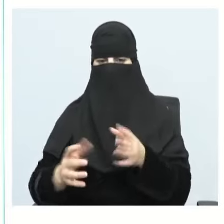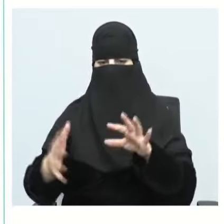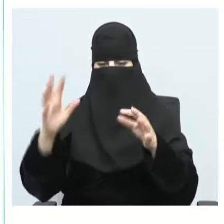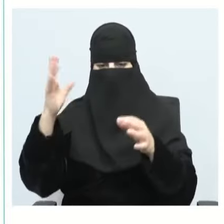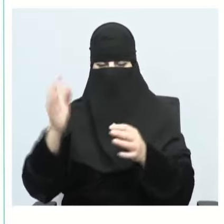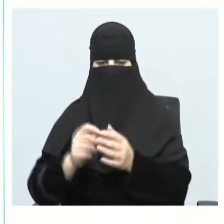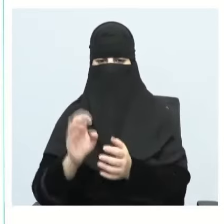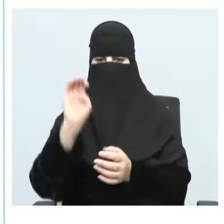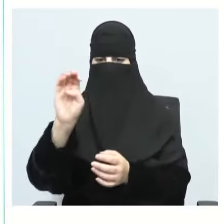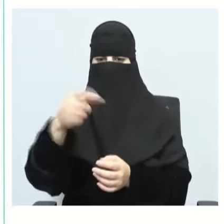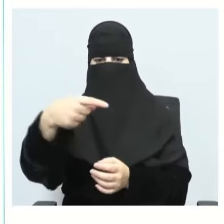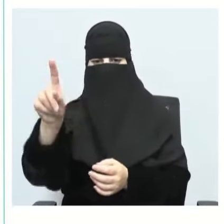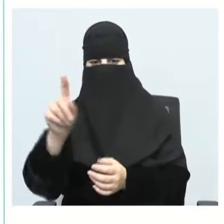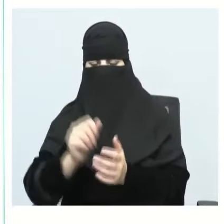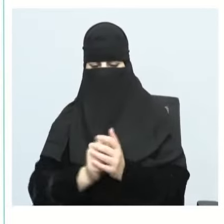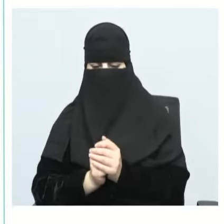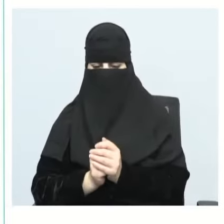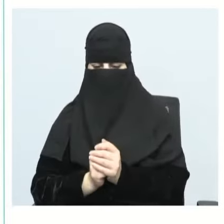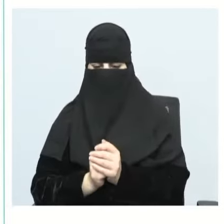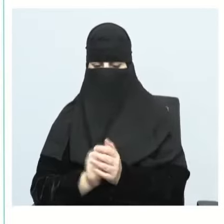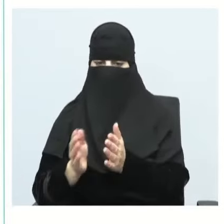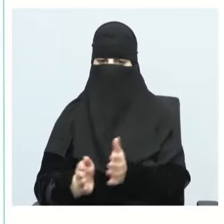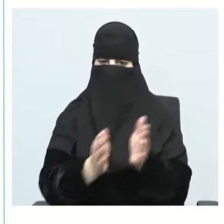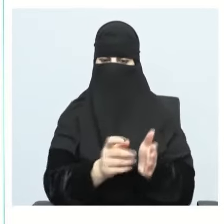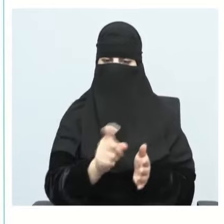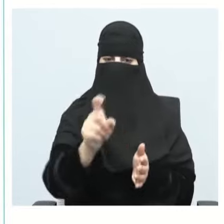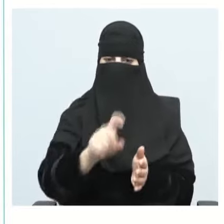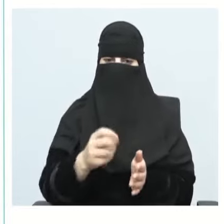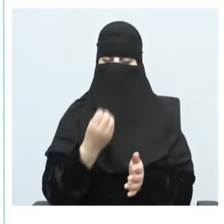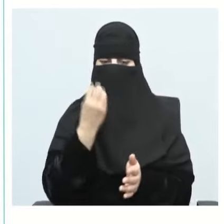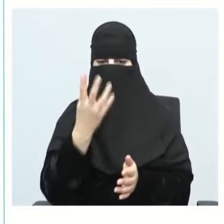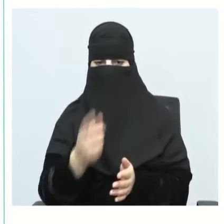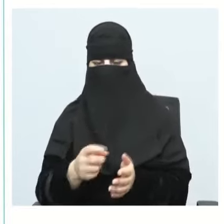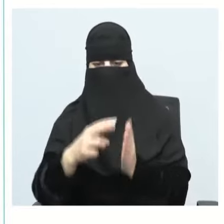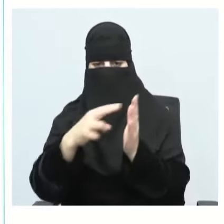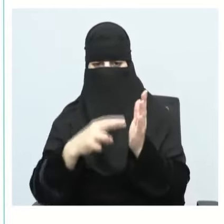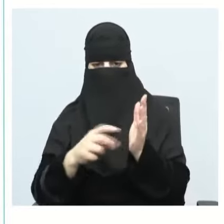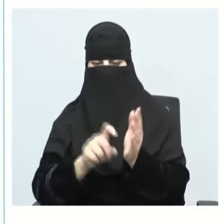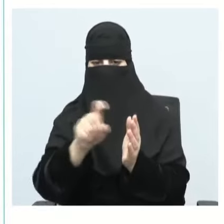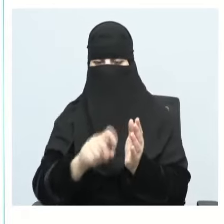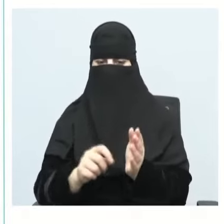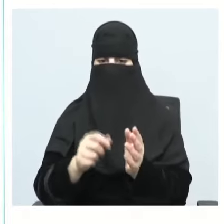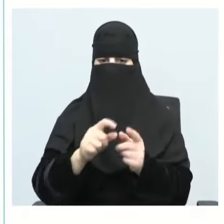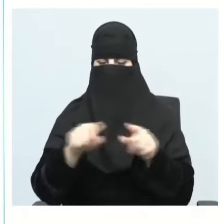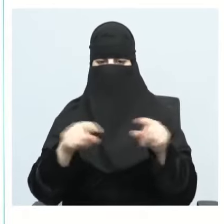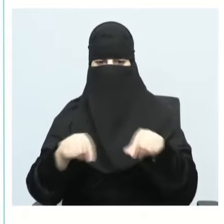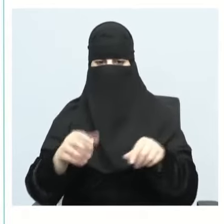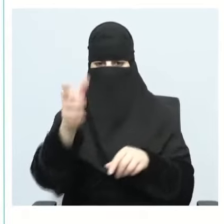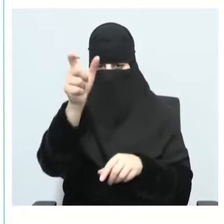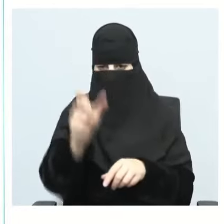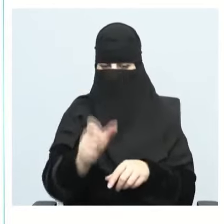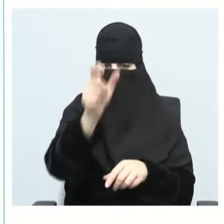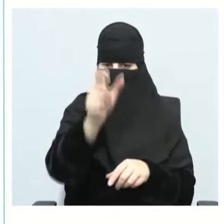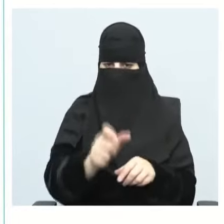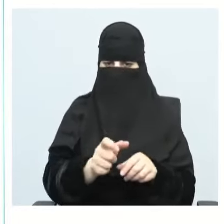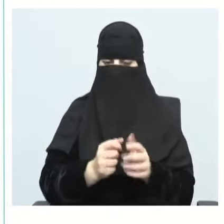والاجابه الصحيحه انتقل سؤال ثاني جميل الان نقرا السؤال استعمل خطه انشاء قائمه